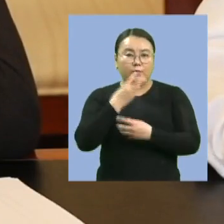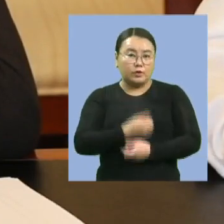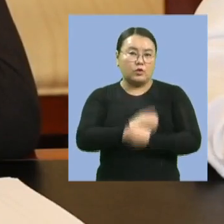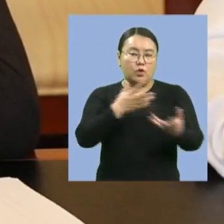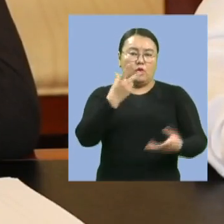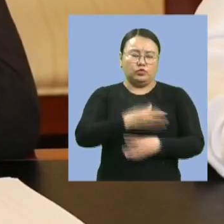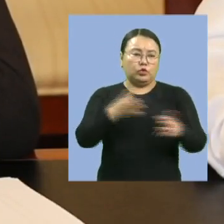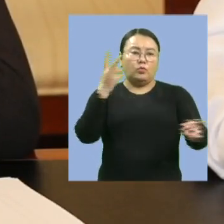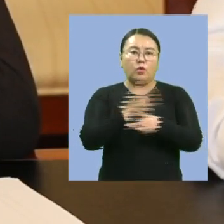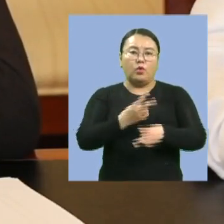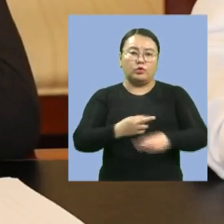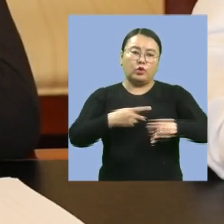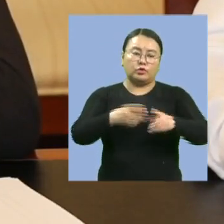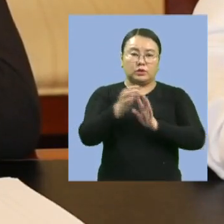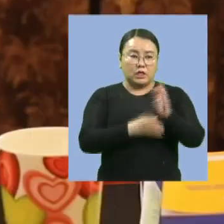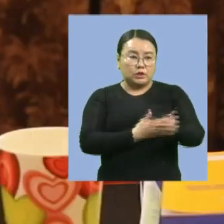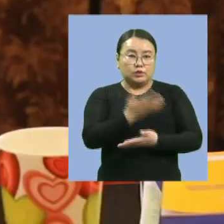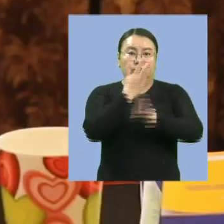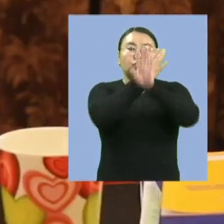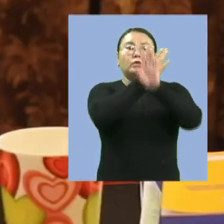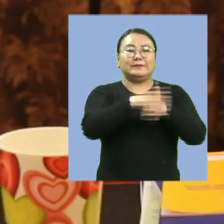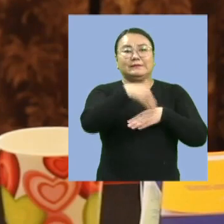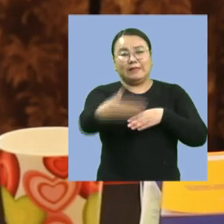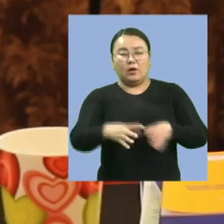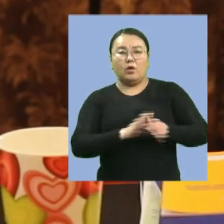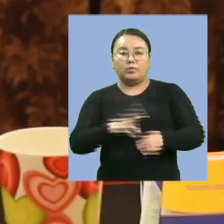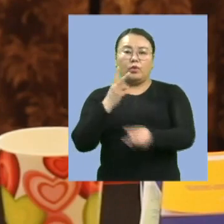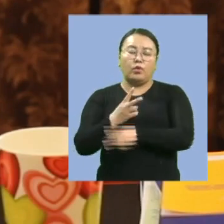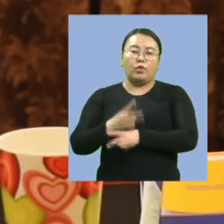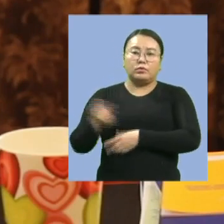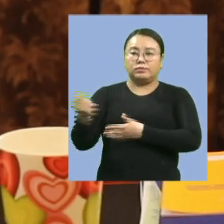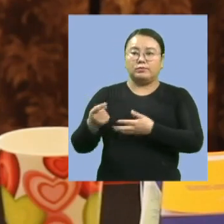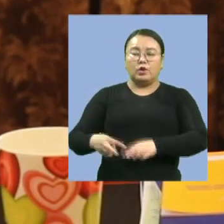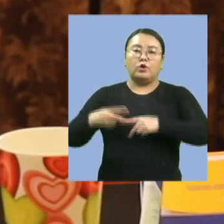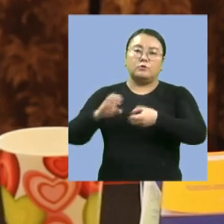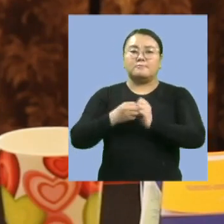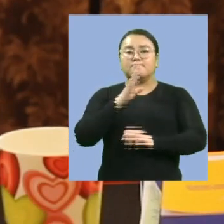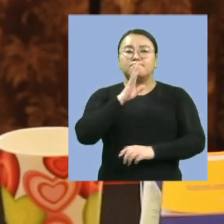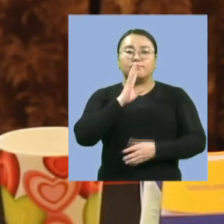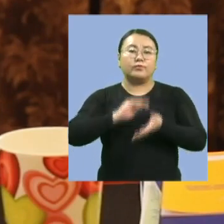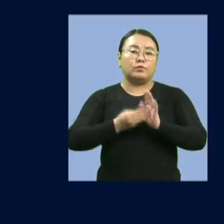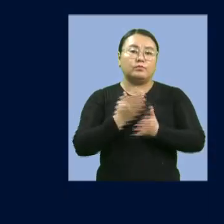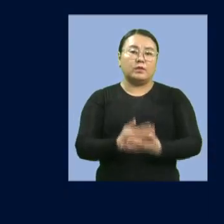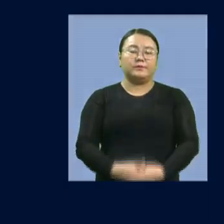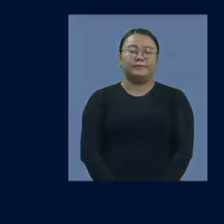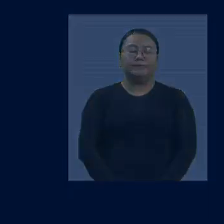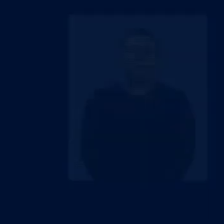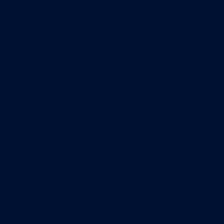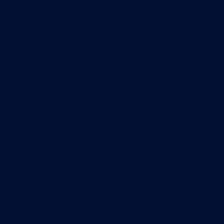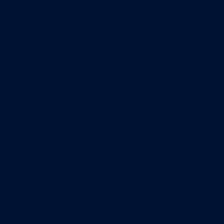үндсэн хуульд оруулах өөрчлөлтийн төслийг хилцэж дуусны дараа холбогдох хууль тогтоомжид өөрчлөлт оруулахар төлөвлөжээ.